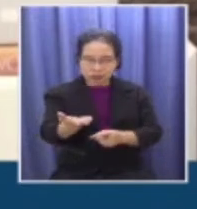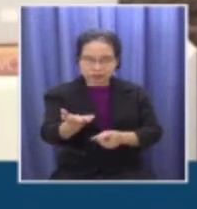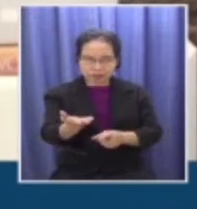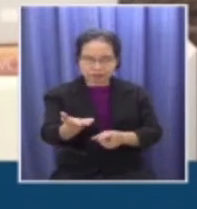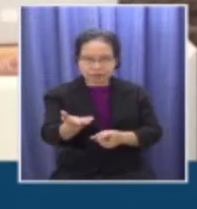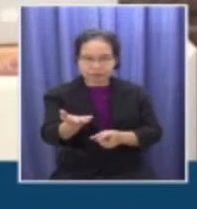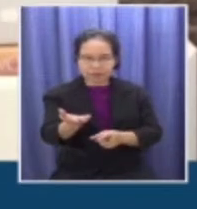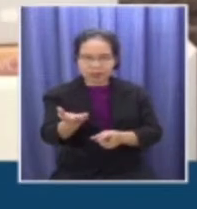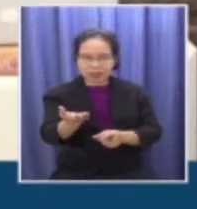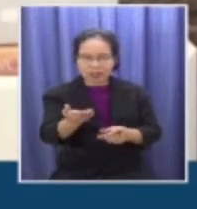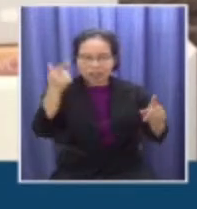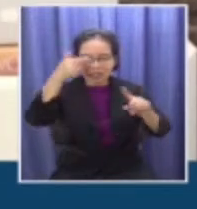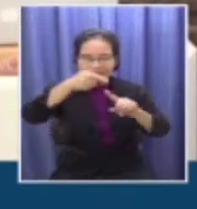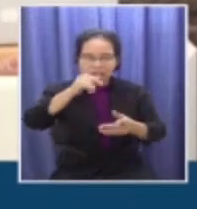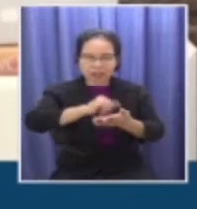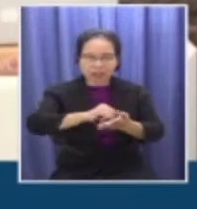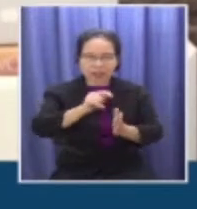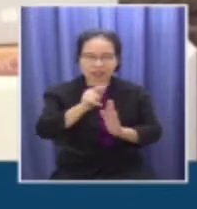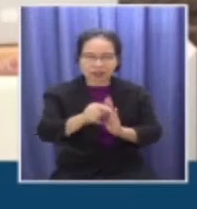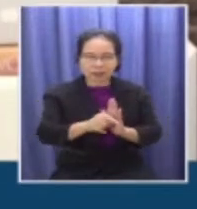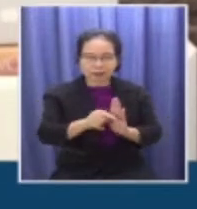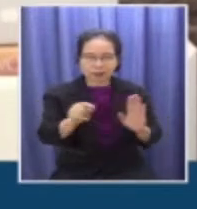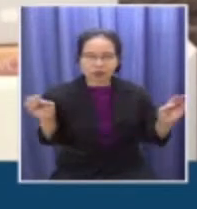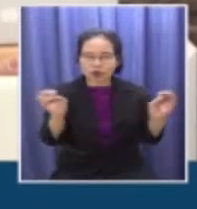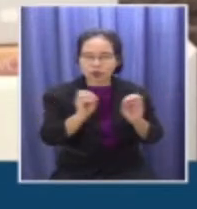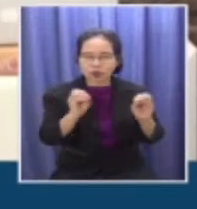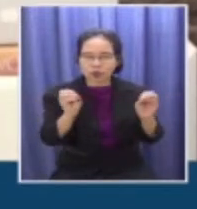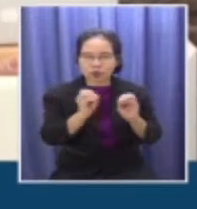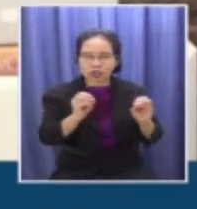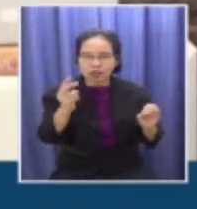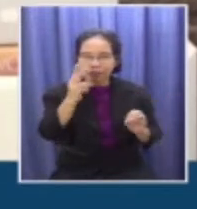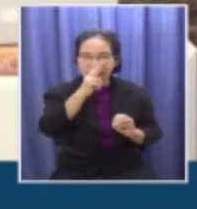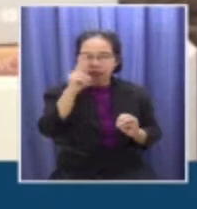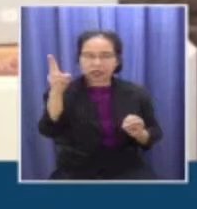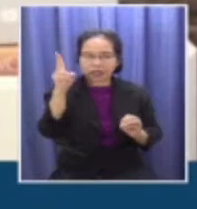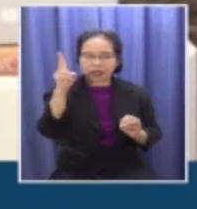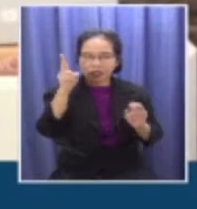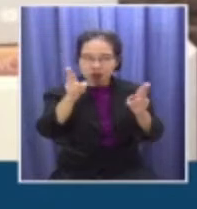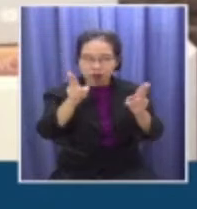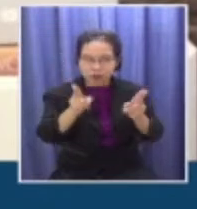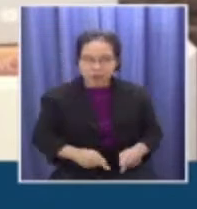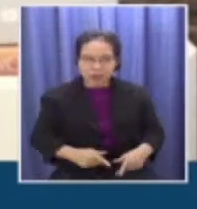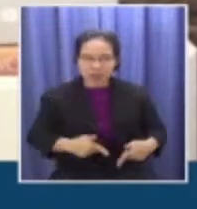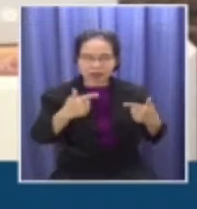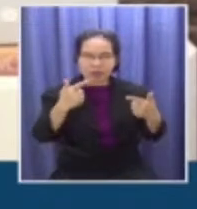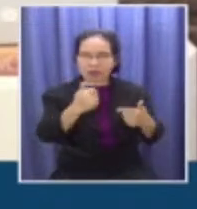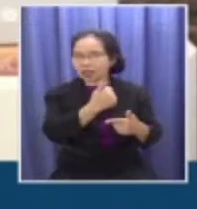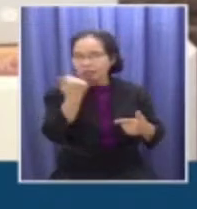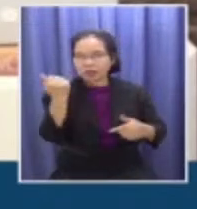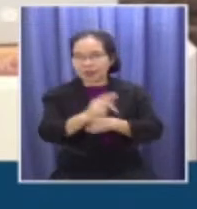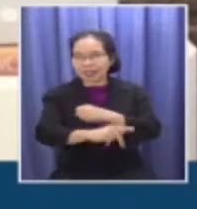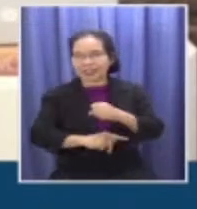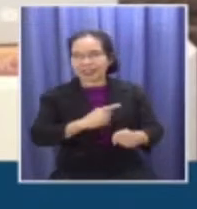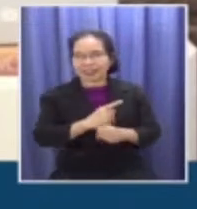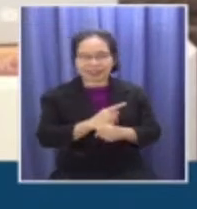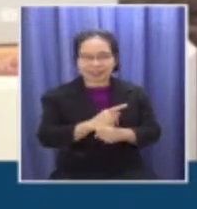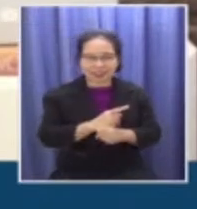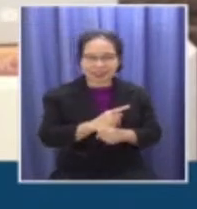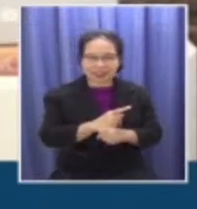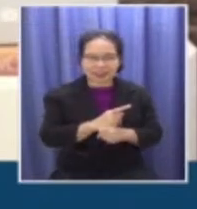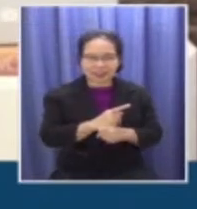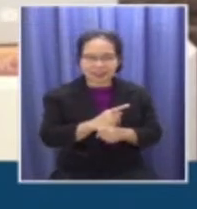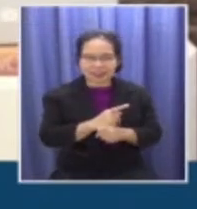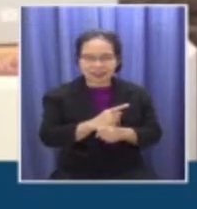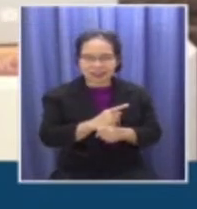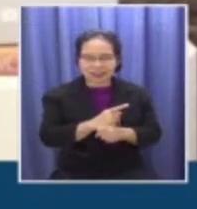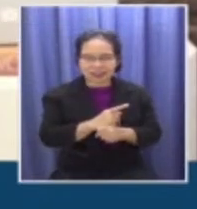ɛwofoɔ nyinaa bɛsɔre akɔkɔhyia wɔ Nyankopɔn atemmu adwa no ne yɛbu wɔn matem mɛhyɛ wɔ bɔ sɛ ɛfiri na akɔpem